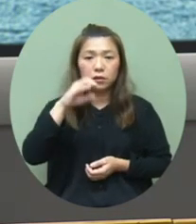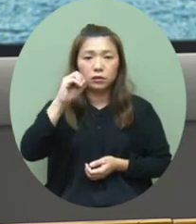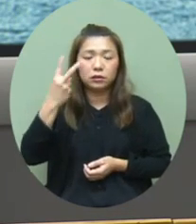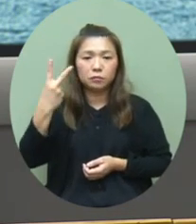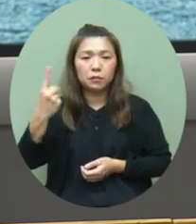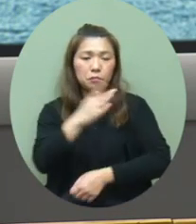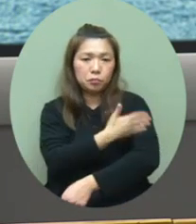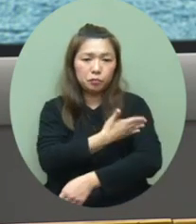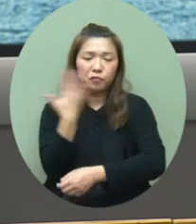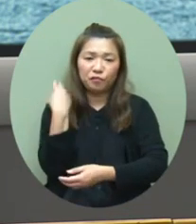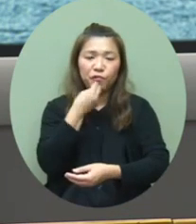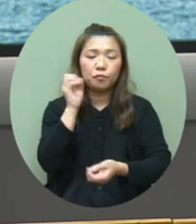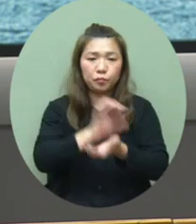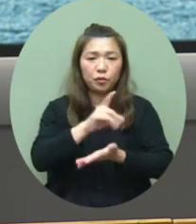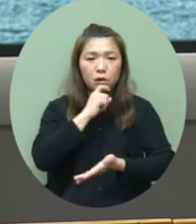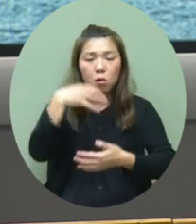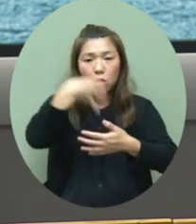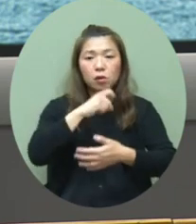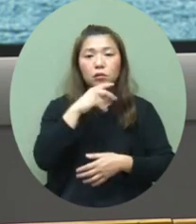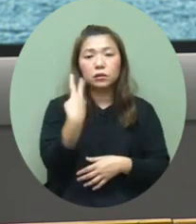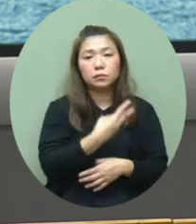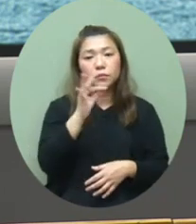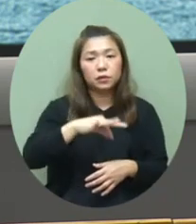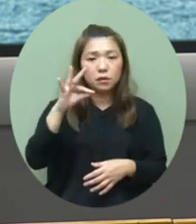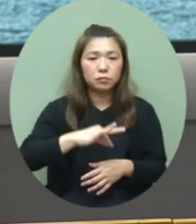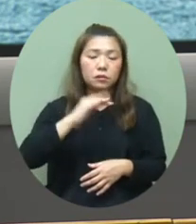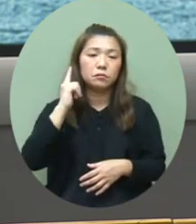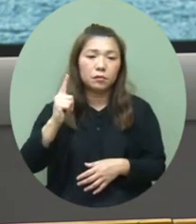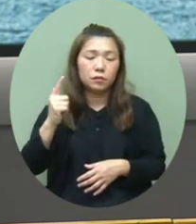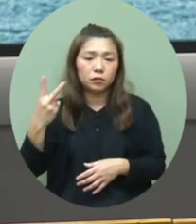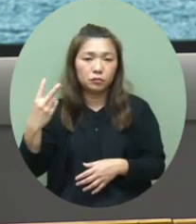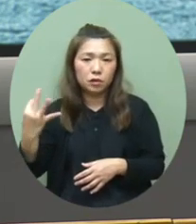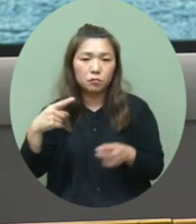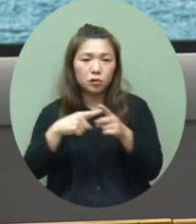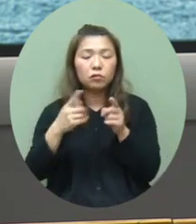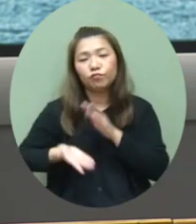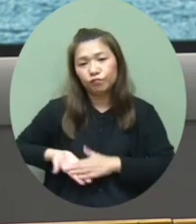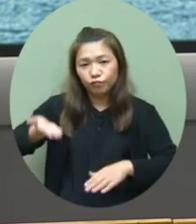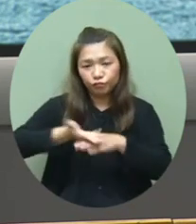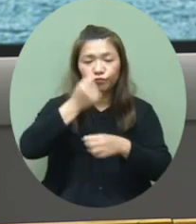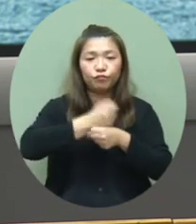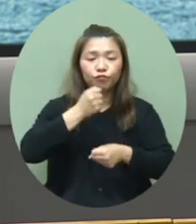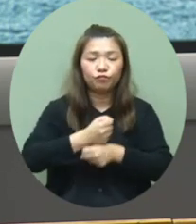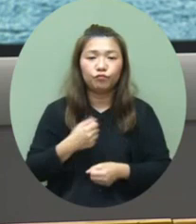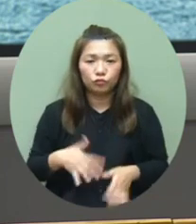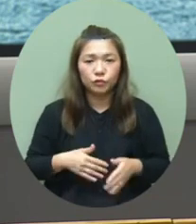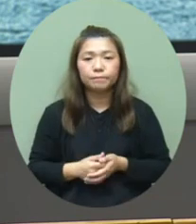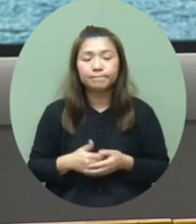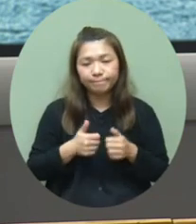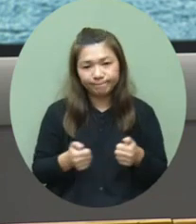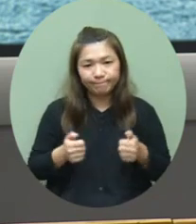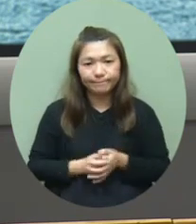24021名的員工確診，當中23825名的員工已經返回工作崗位。謝